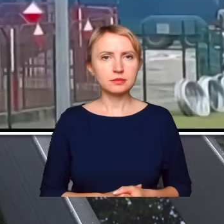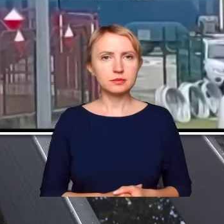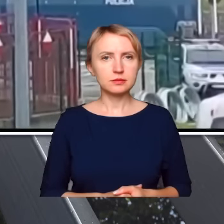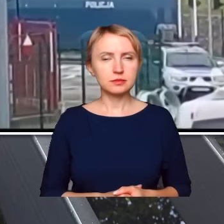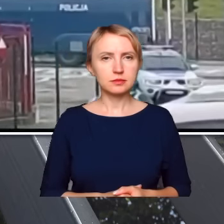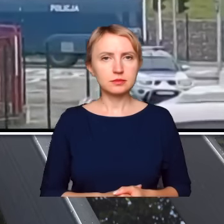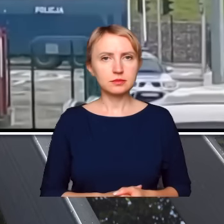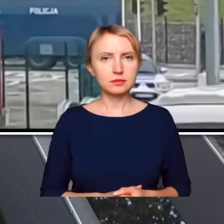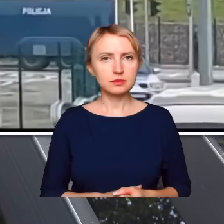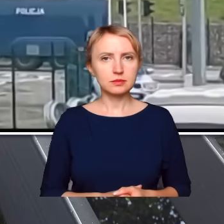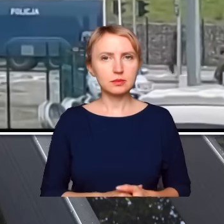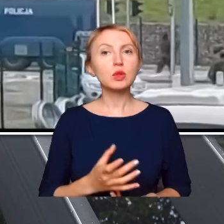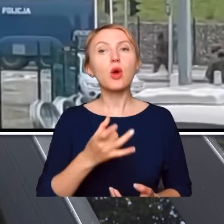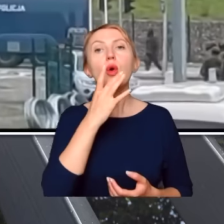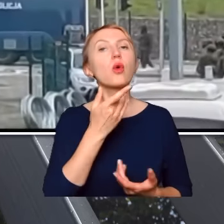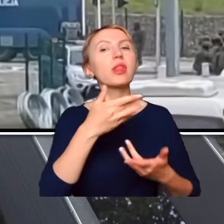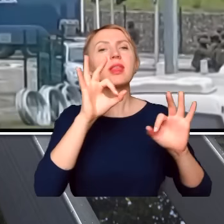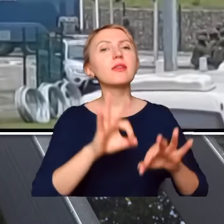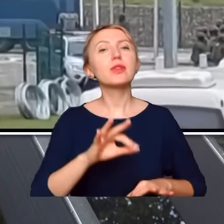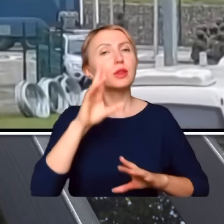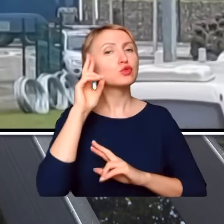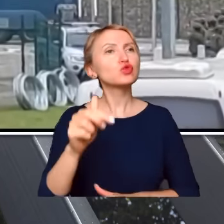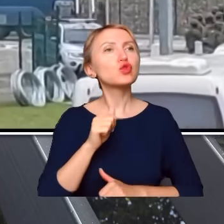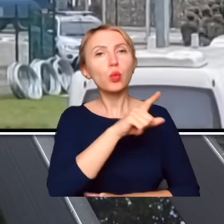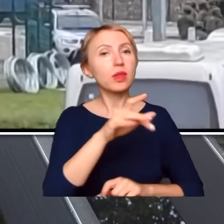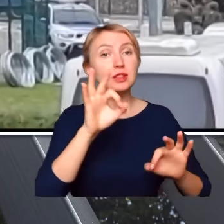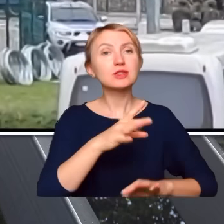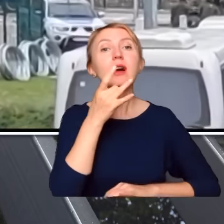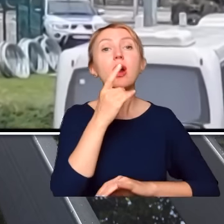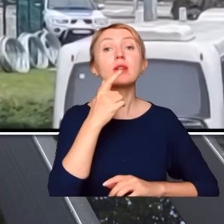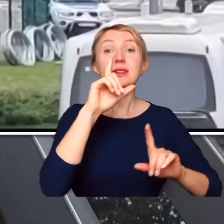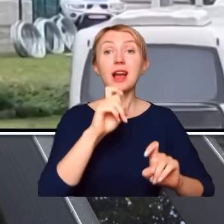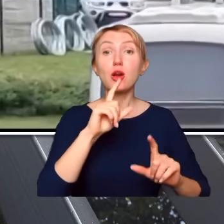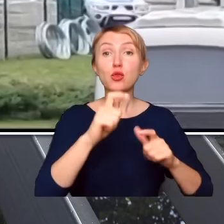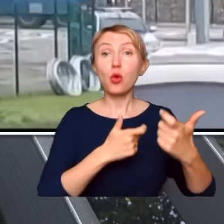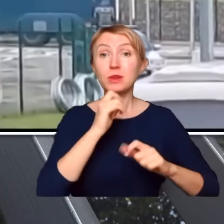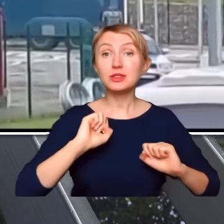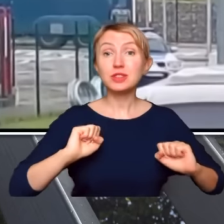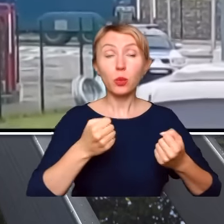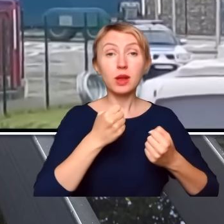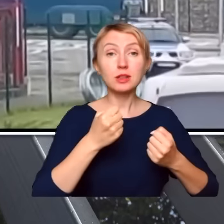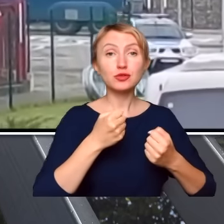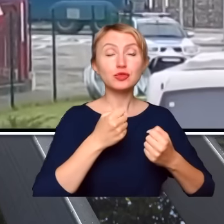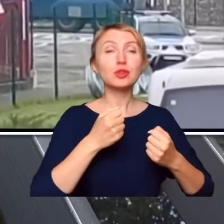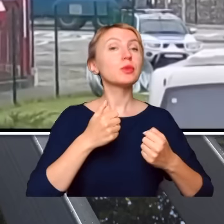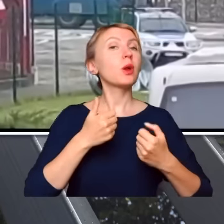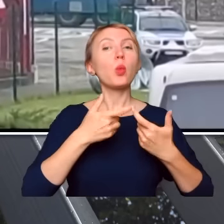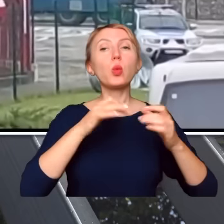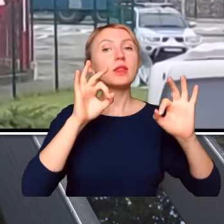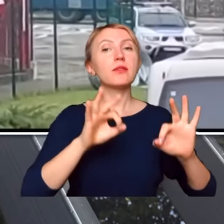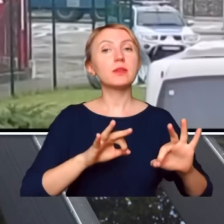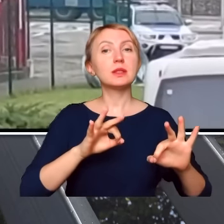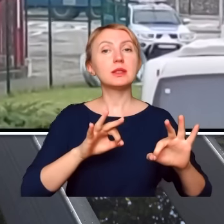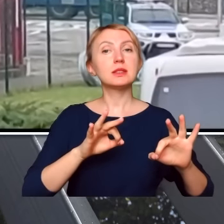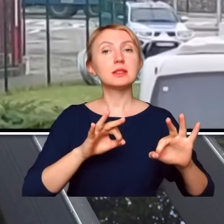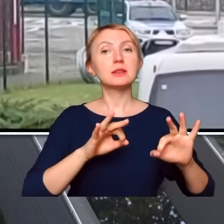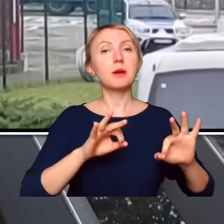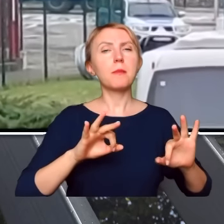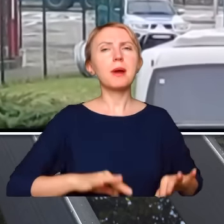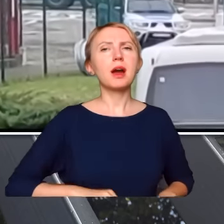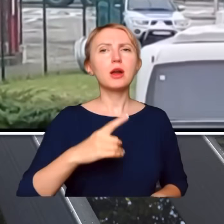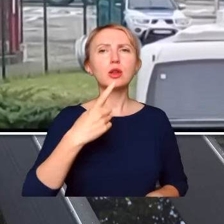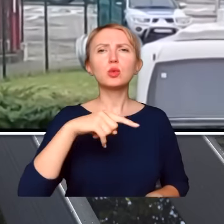rozbrajaniem i oskarżaniem niewinnych żołnierzy podjęto działania, żeby uniewinnić pana Duszę, pana